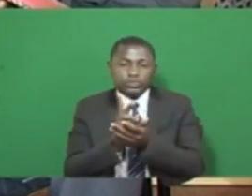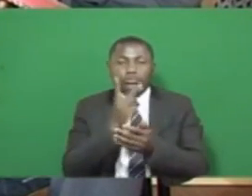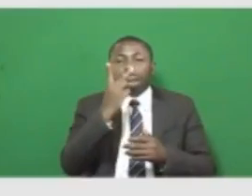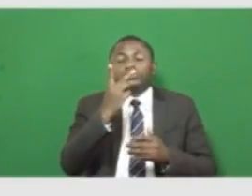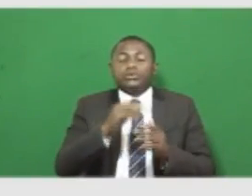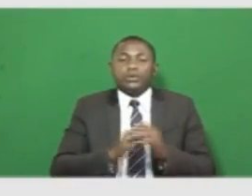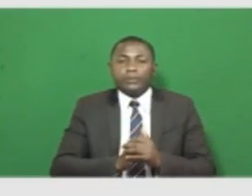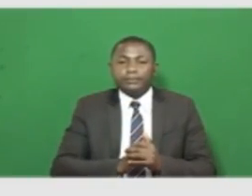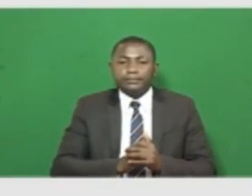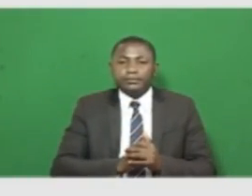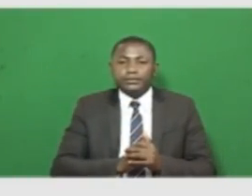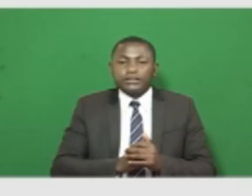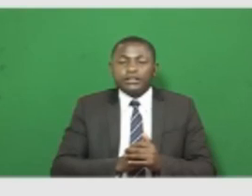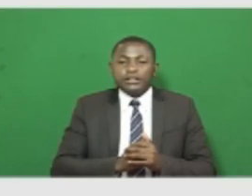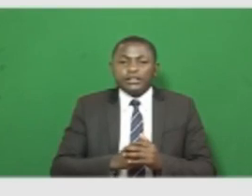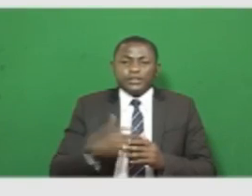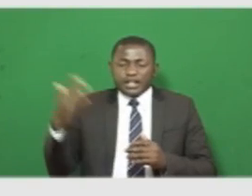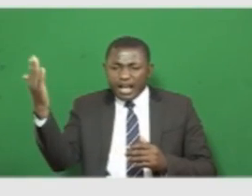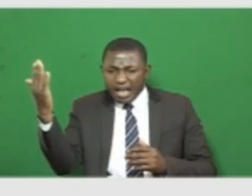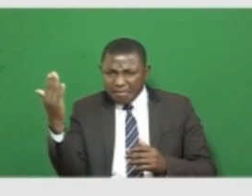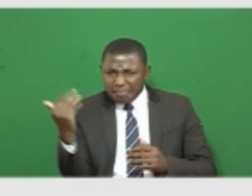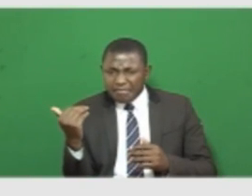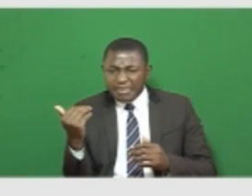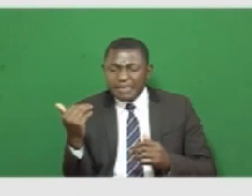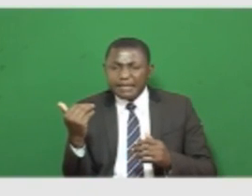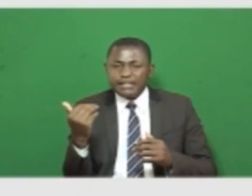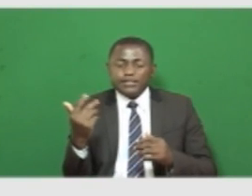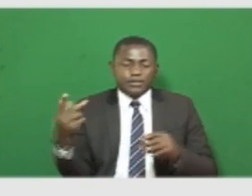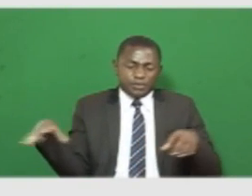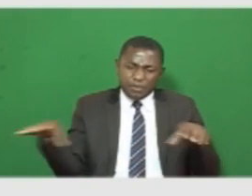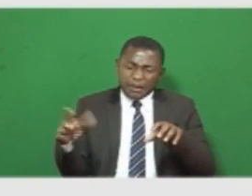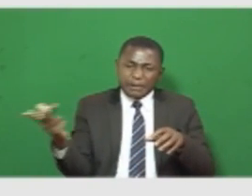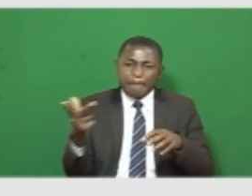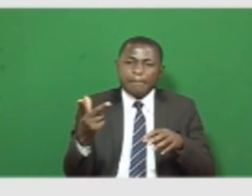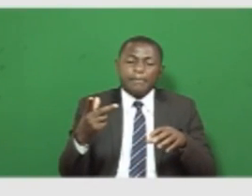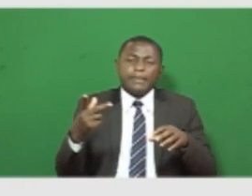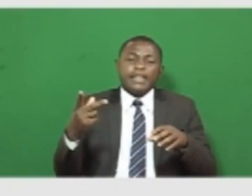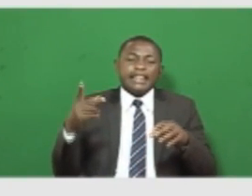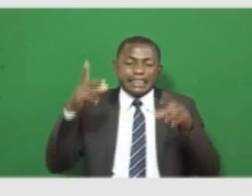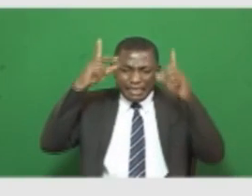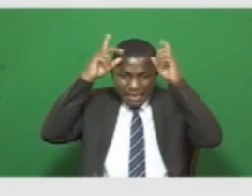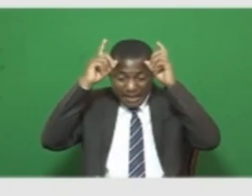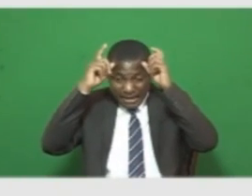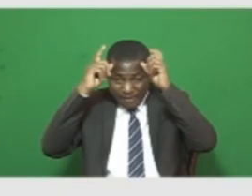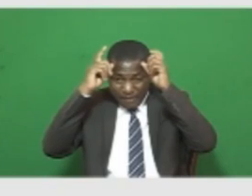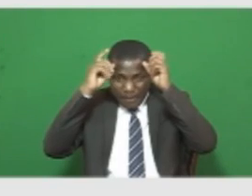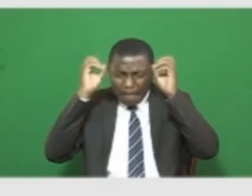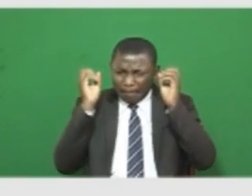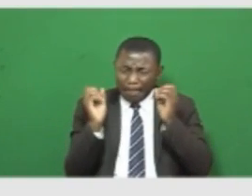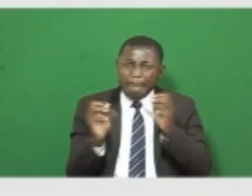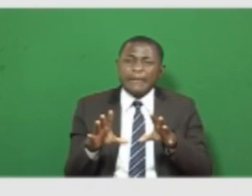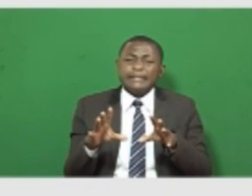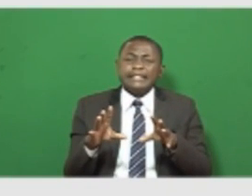Wa Tesalonika chapter 2 verse 9. Kuya kwake iye kwakaita sebasa ra Satan nesimba rose nezviratidzo nezvinoshamisa